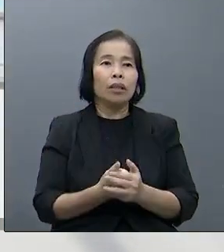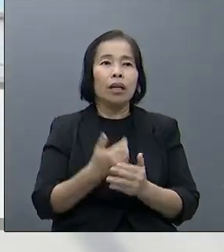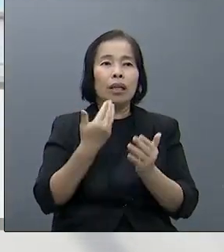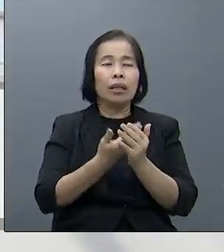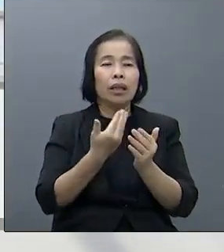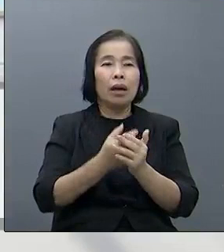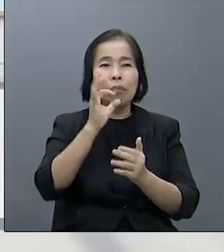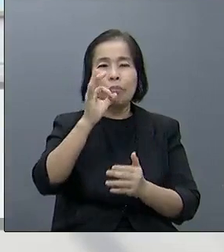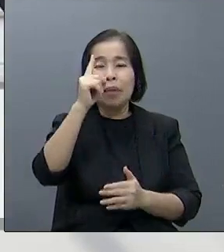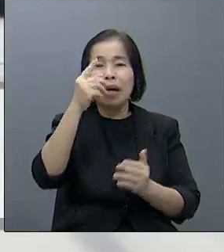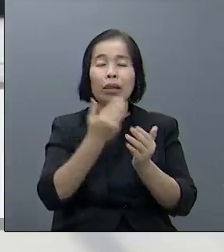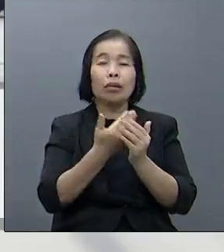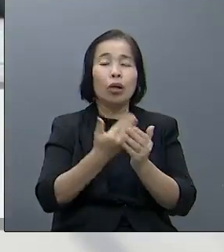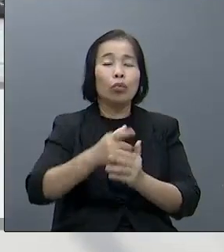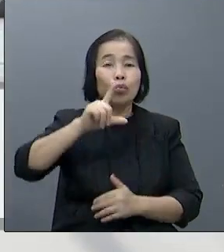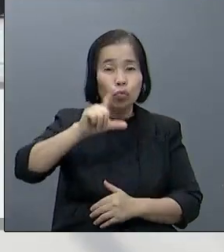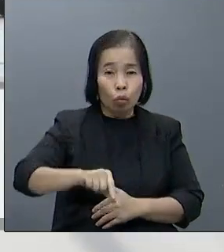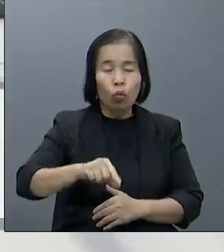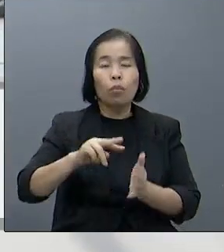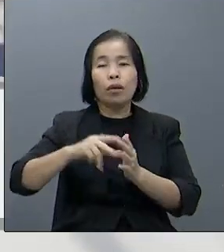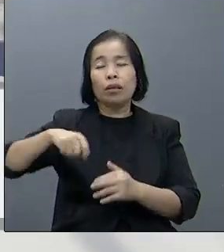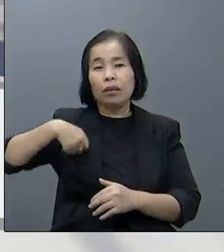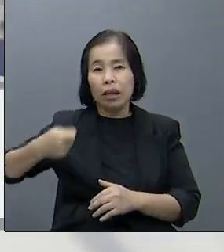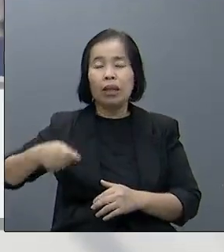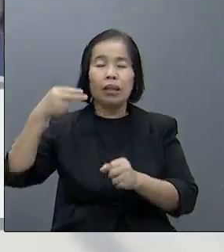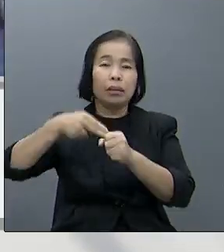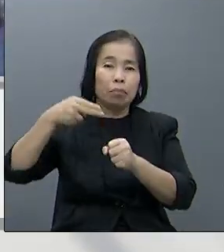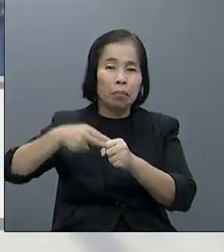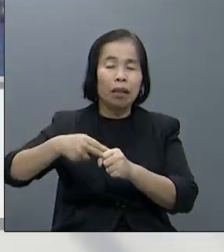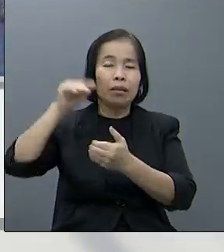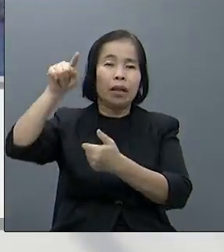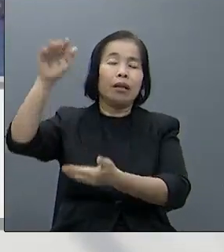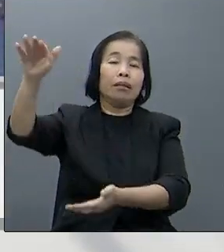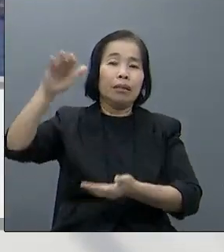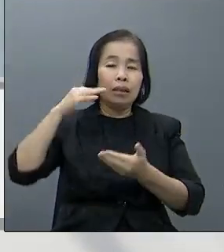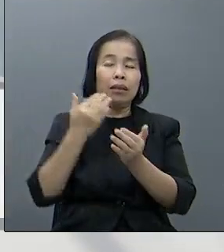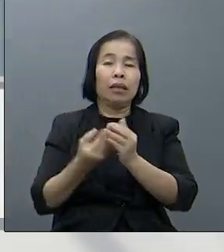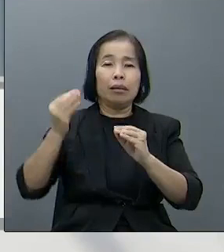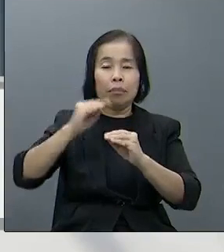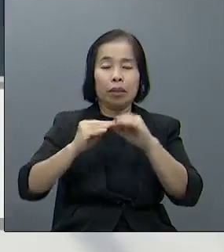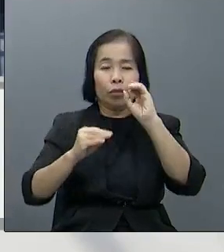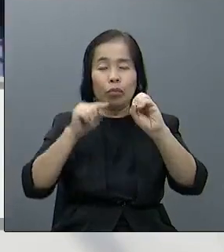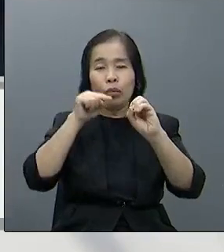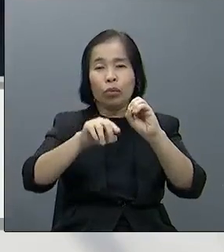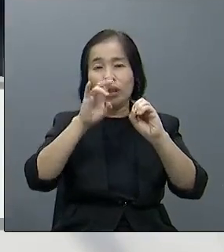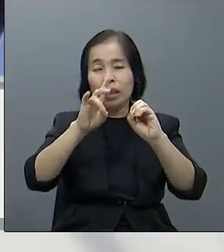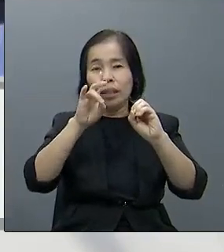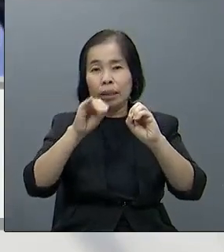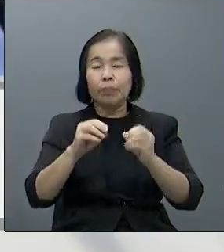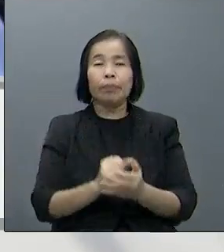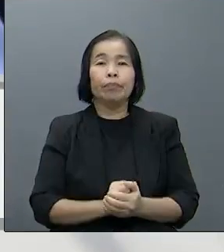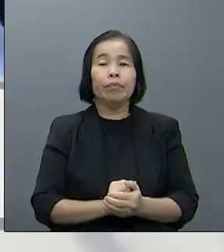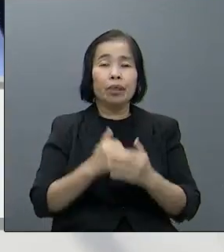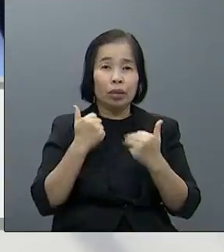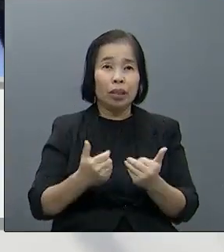ทุกๆ 1บาทจะทำให้ต้นทุนการนำเข้าน้ำมันสำเร็จรูปเพิ่มขึ้น 70สตางคต่อ 1ลิตรค่ะช่วงนี้ราคา